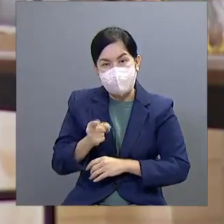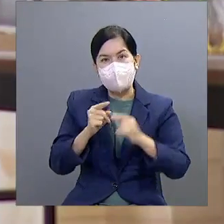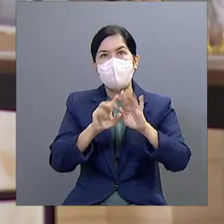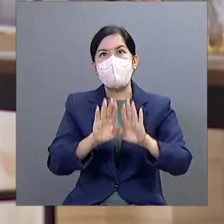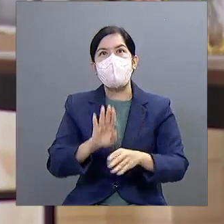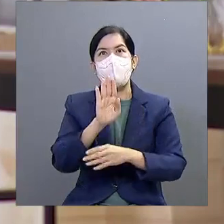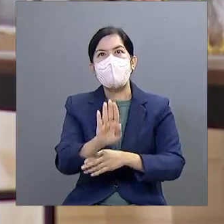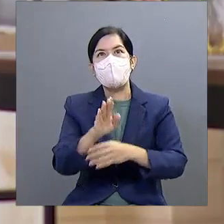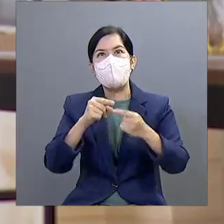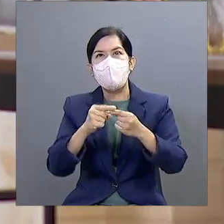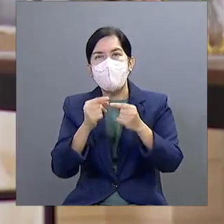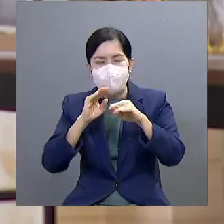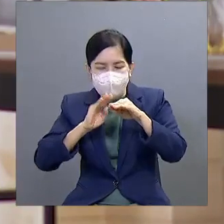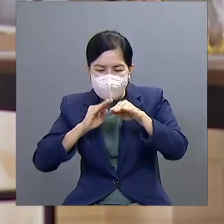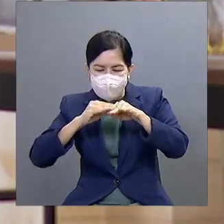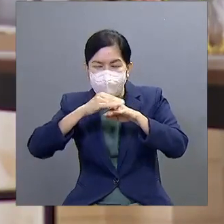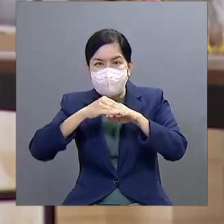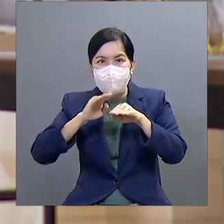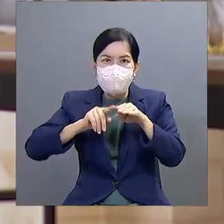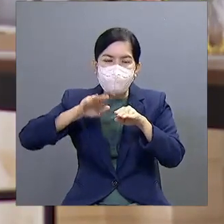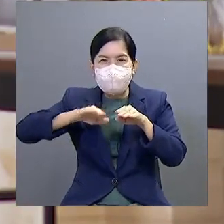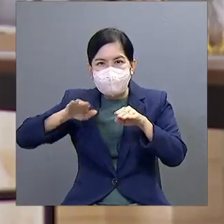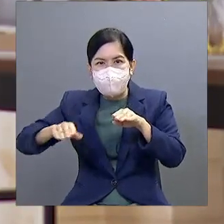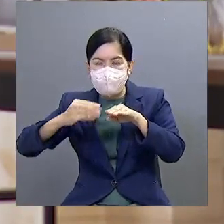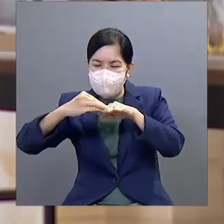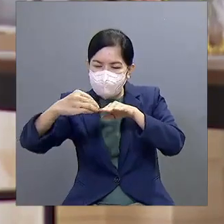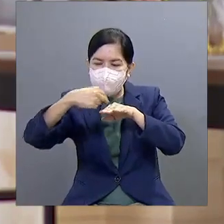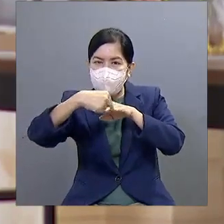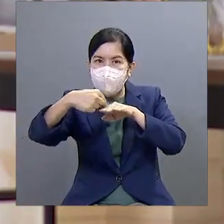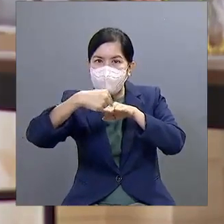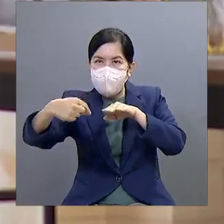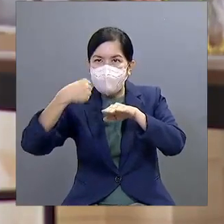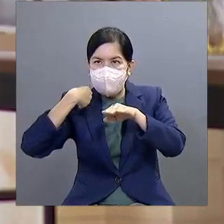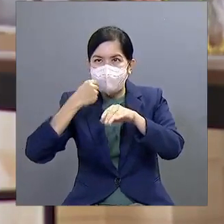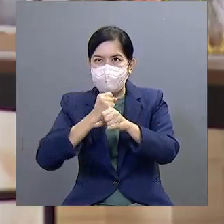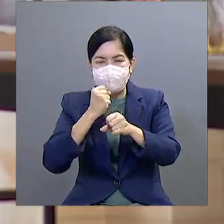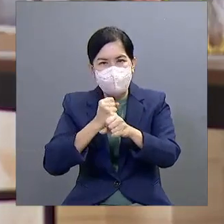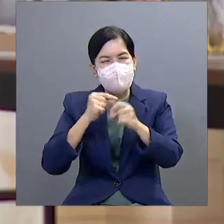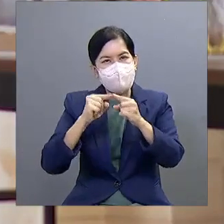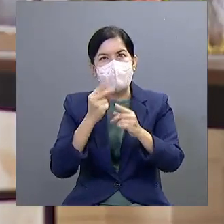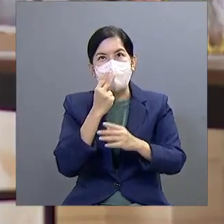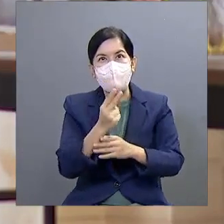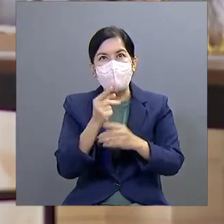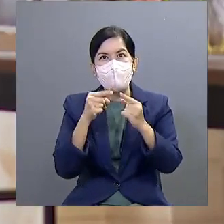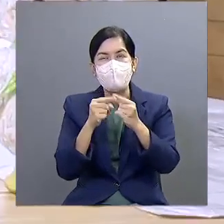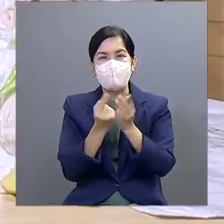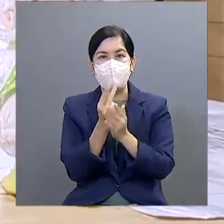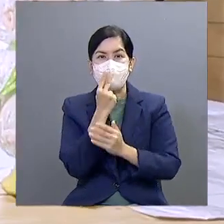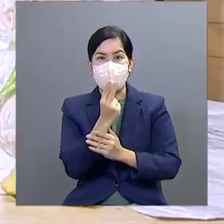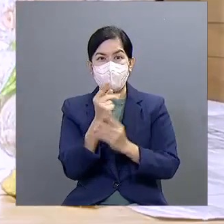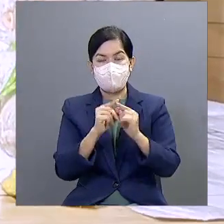าไอตัวแฟรี่มันนิ้วมันจะยาวกว่าคนปกติเนาะมันก็จะยาวๆหูมันก็จะตั้งๆขึ้นไปตาเติมมันก็